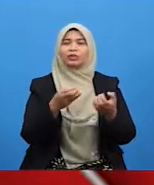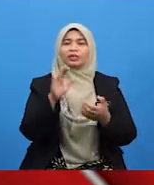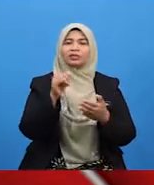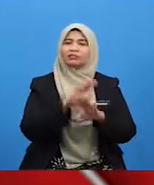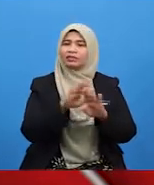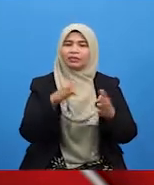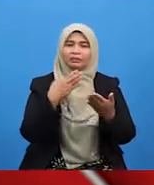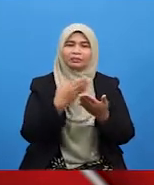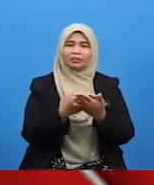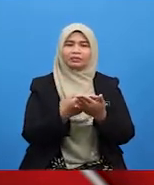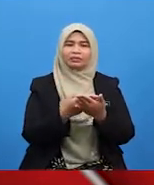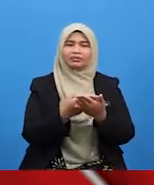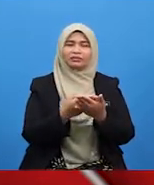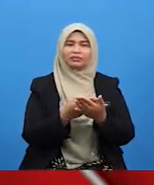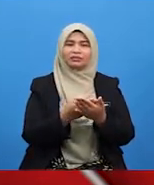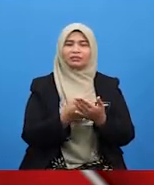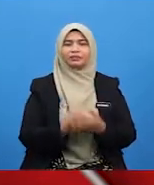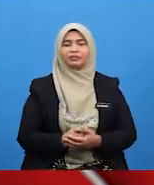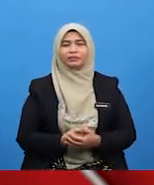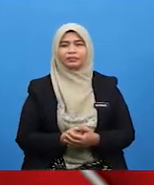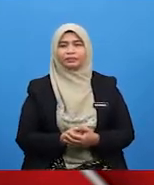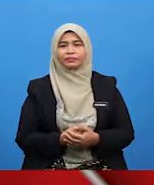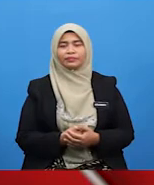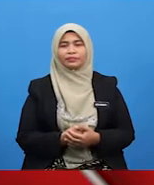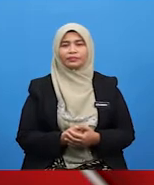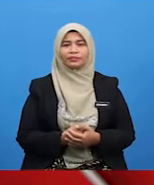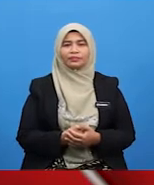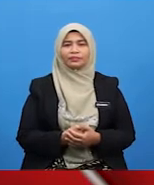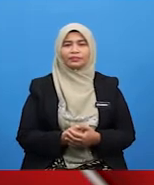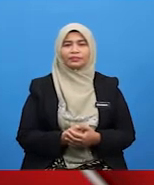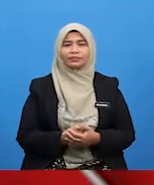baik dilakukan oleh manusia.